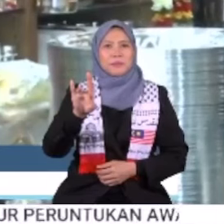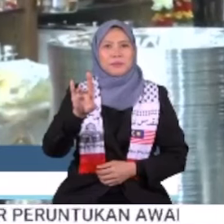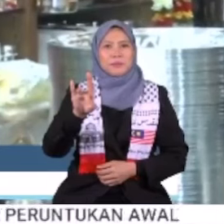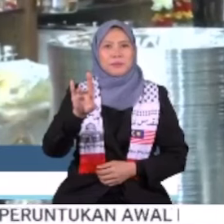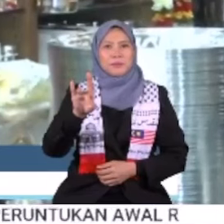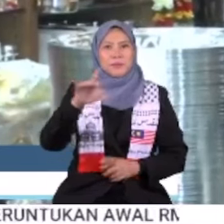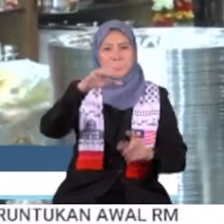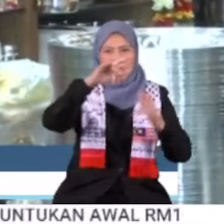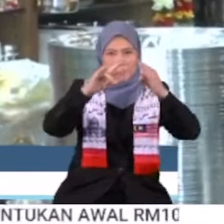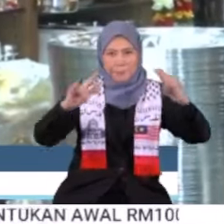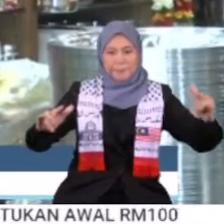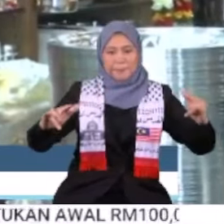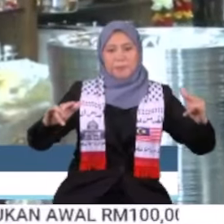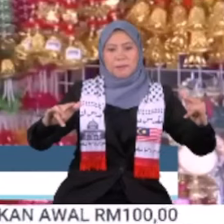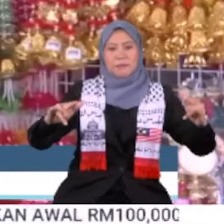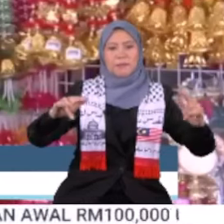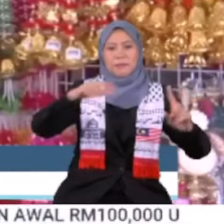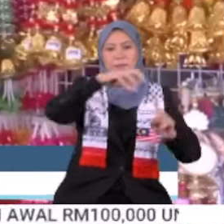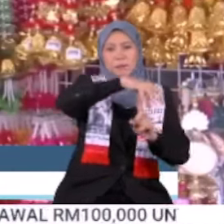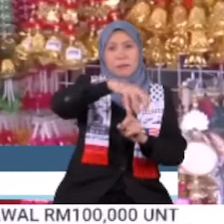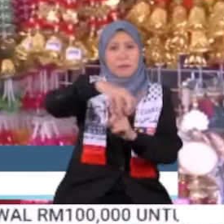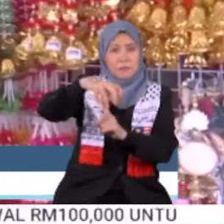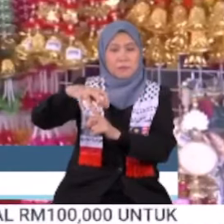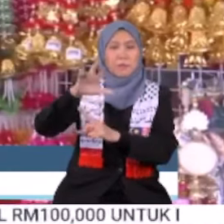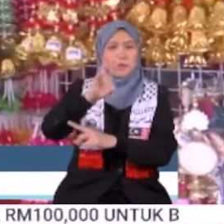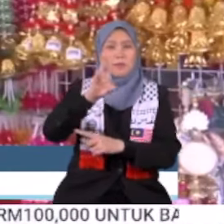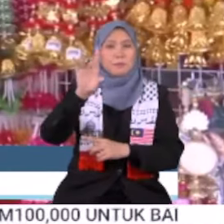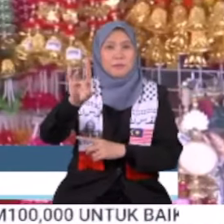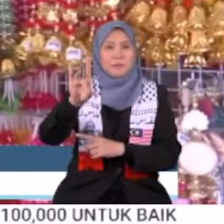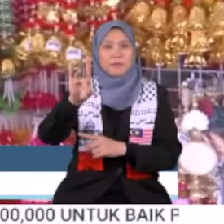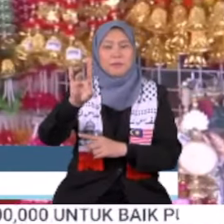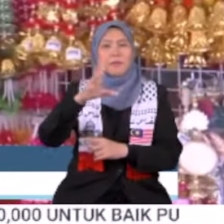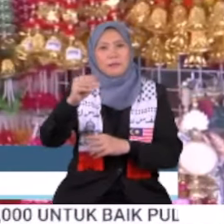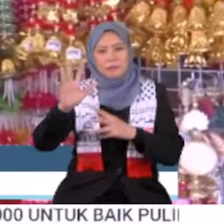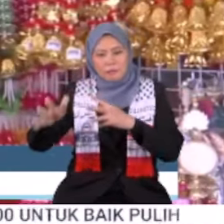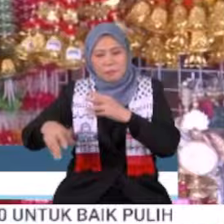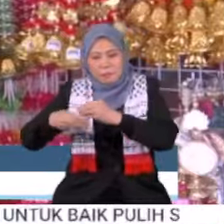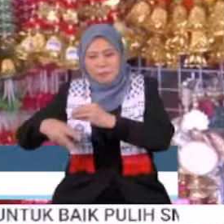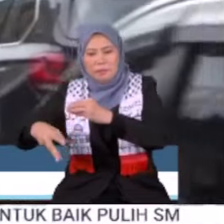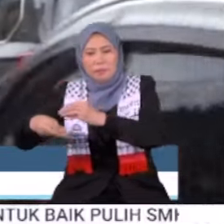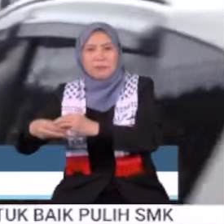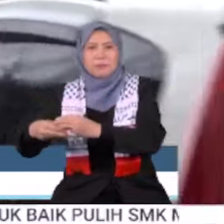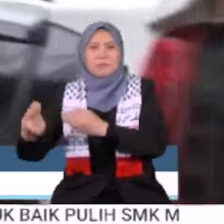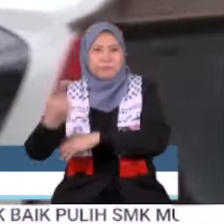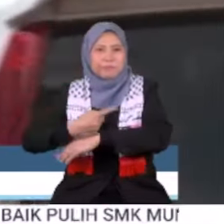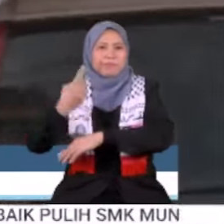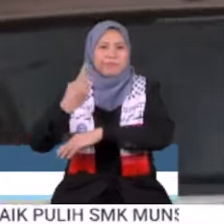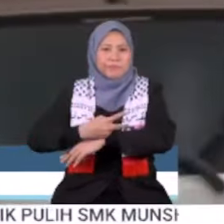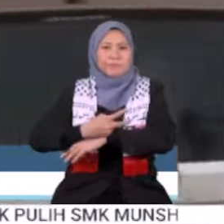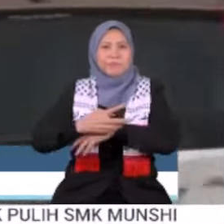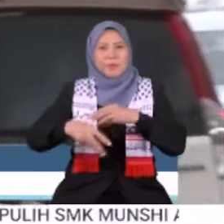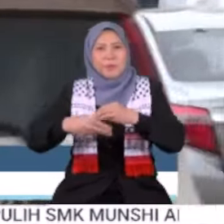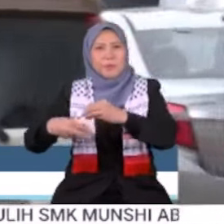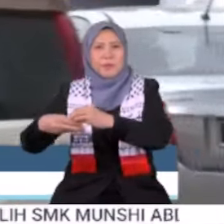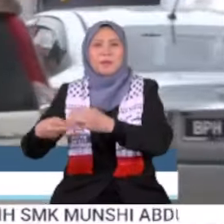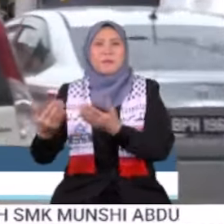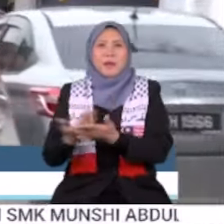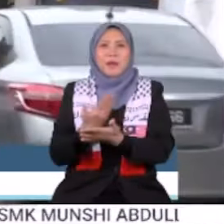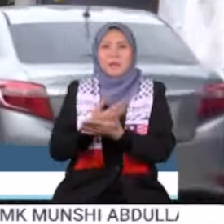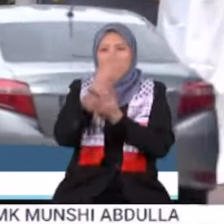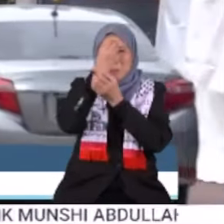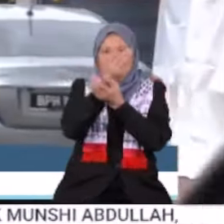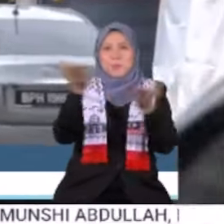78 kemah. Dan saya rasa tangka ini akan bertambah dalam masa 1-2 hari kerana ianya baru